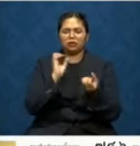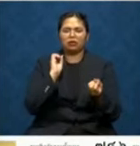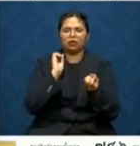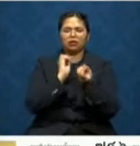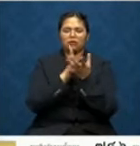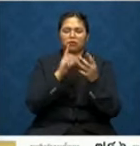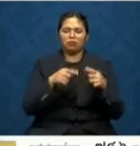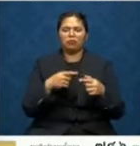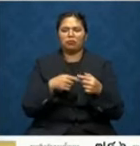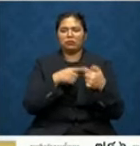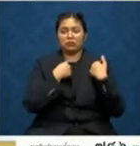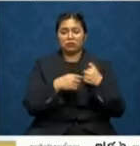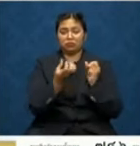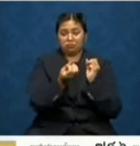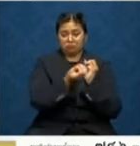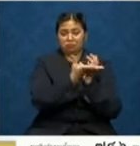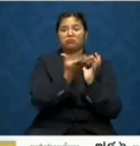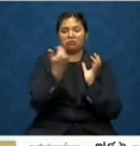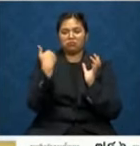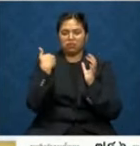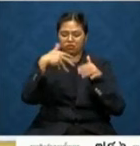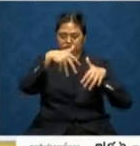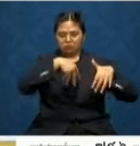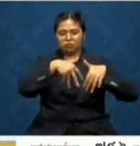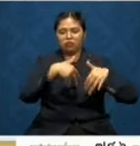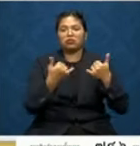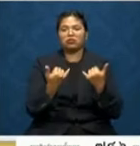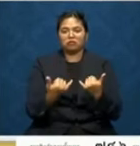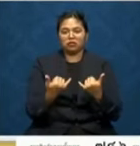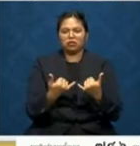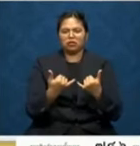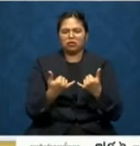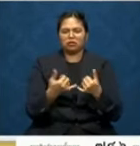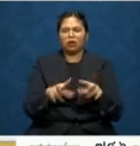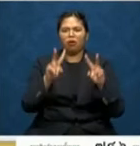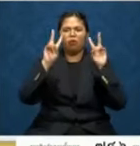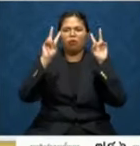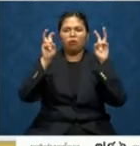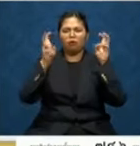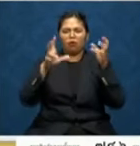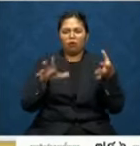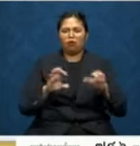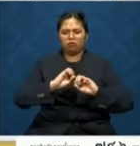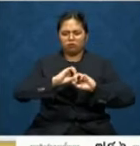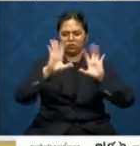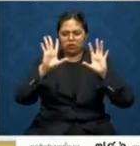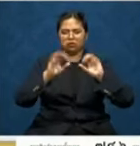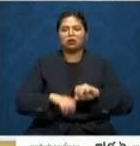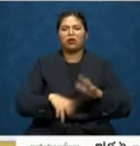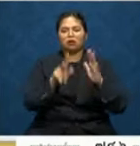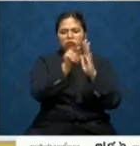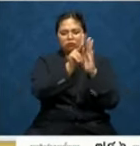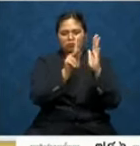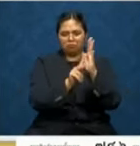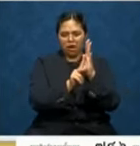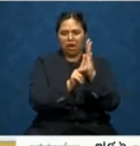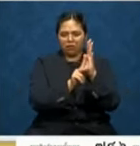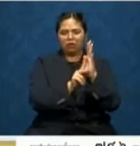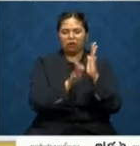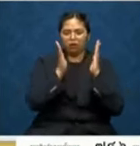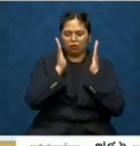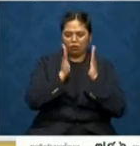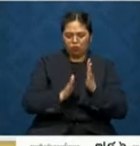พชาชนaryูเฉพาะในช่ชนี้ เรื่องคำรใช้กฎหมายกับคัฉกหมและผู้ใช้กฎหมาย